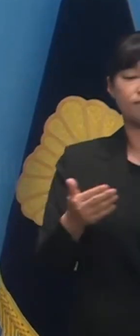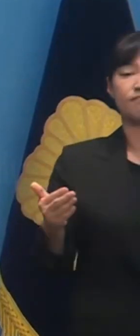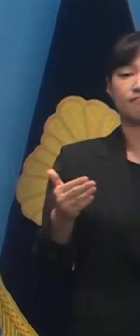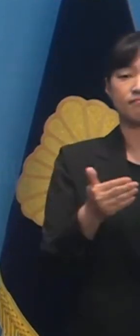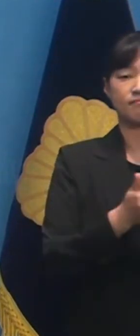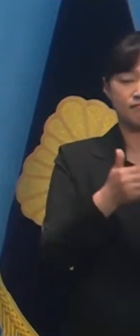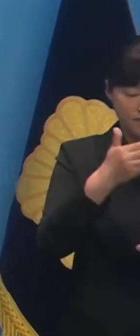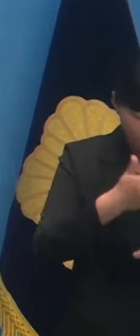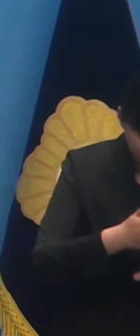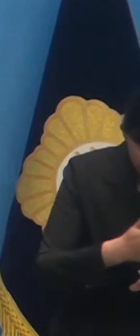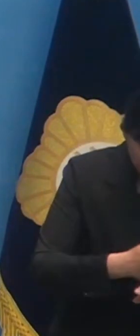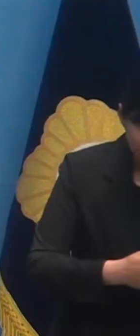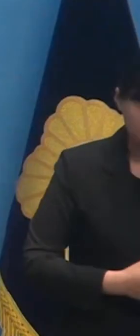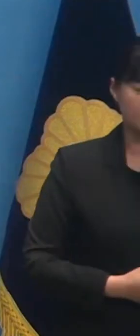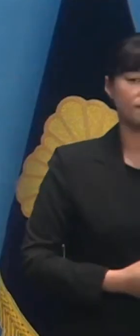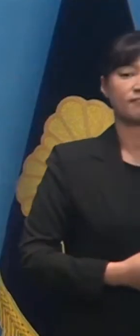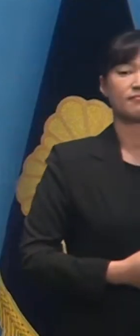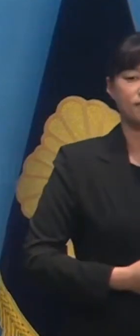이상입니다. 감사합니다.